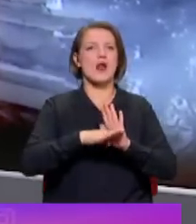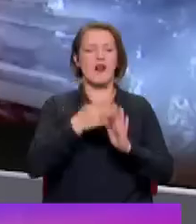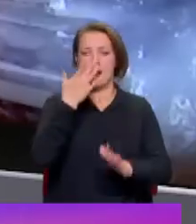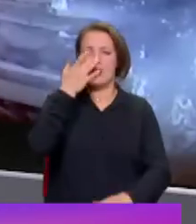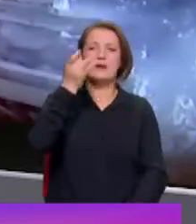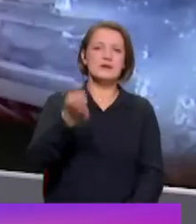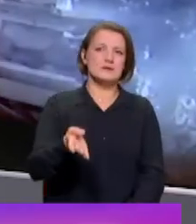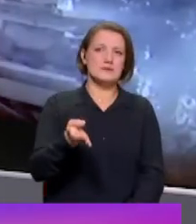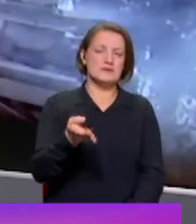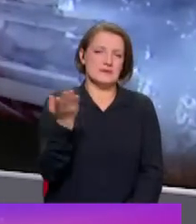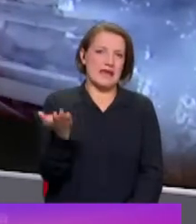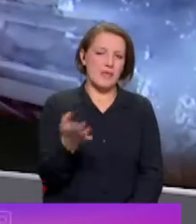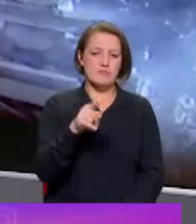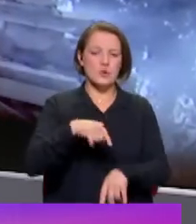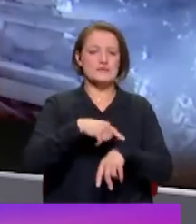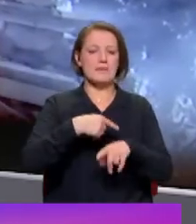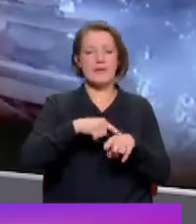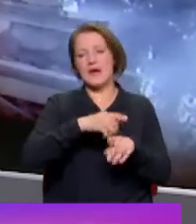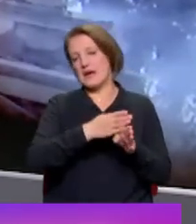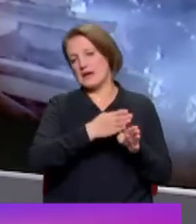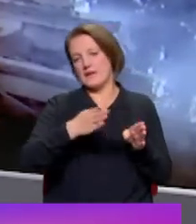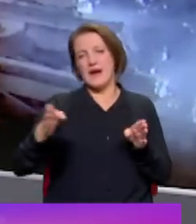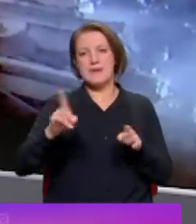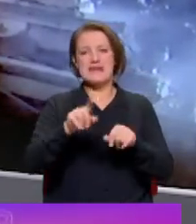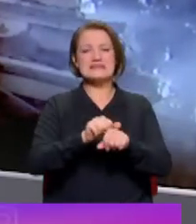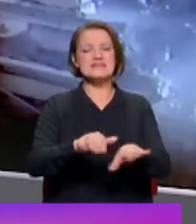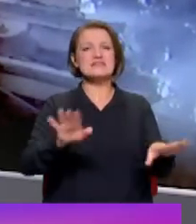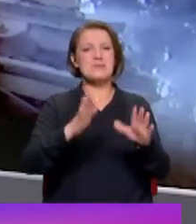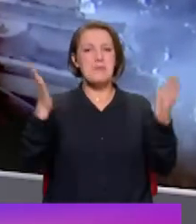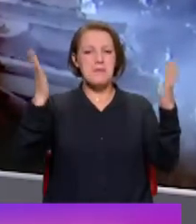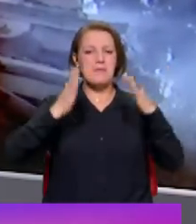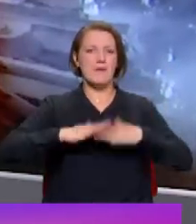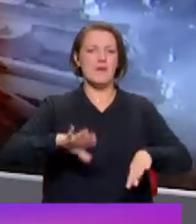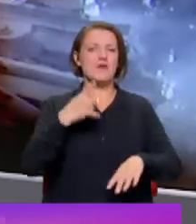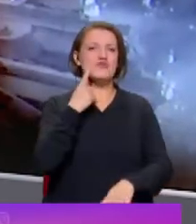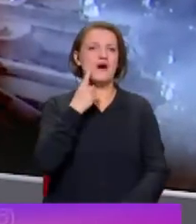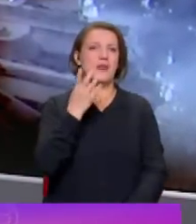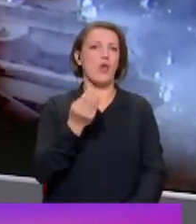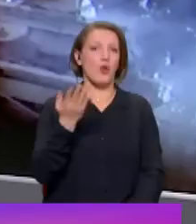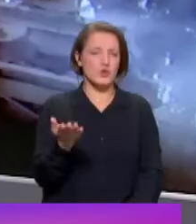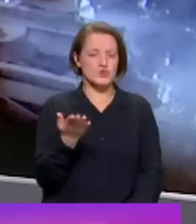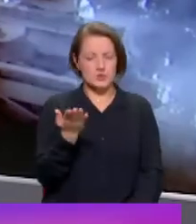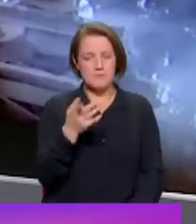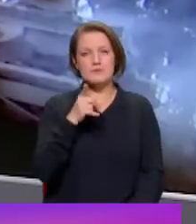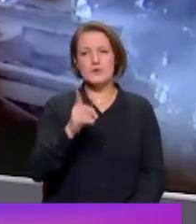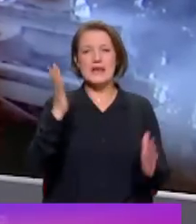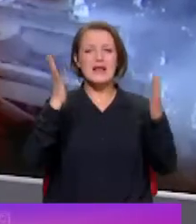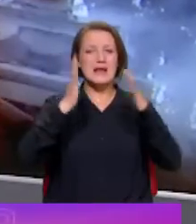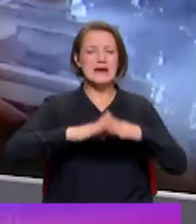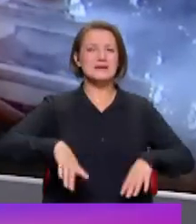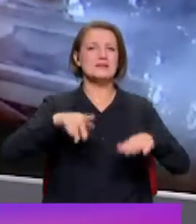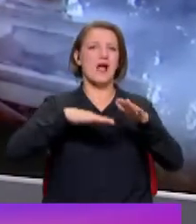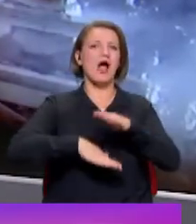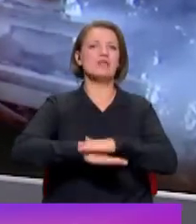alınmış durumda Yani bu zamana kadar sürdürülen bir sistemin yıkıldığına adeta şahitlik ediyoruz Ve tabii ki bu yıkıntının bu